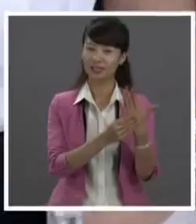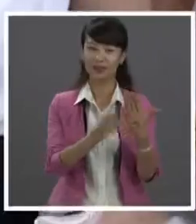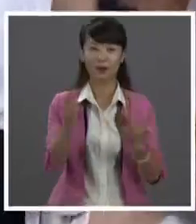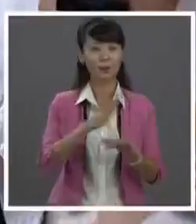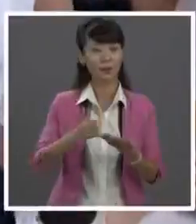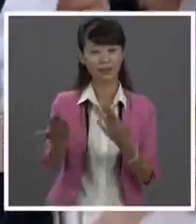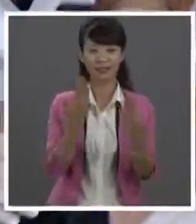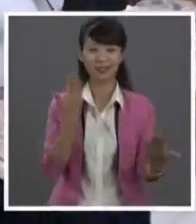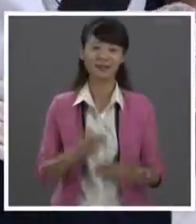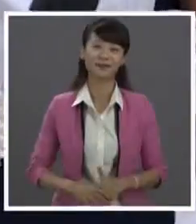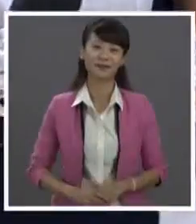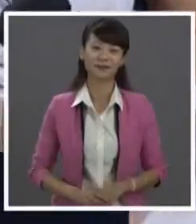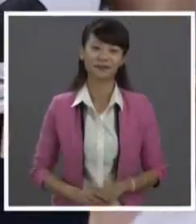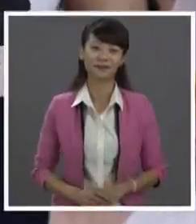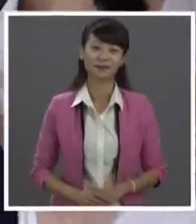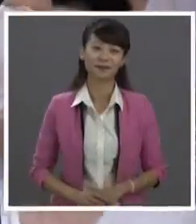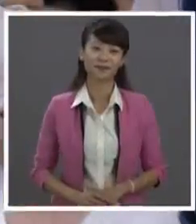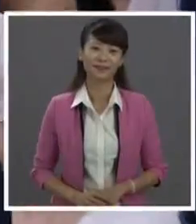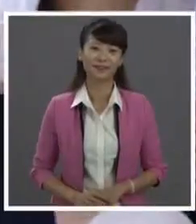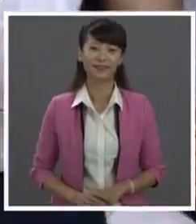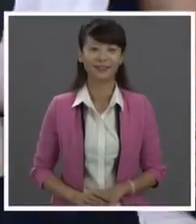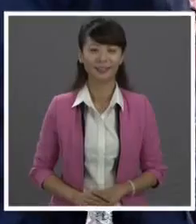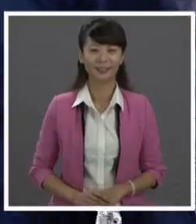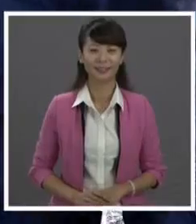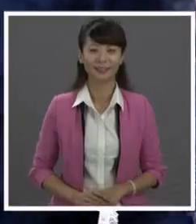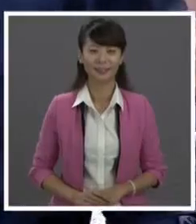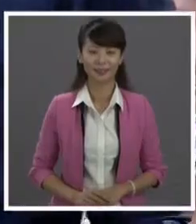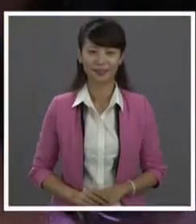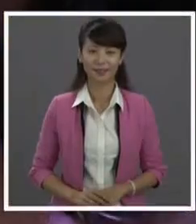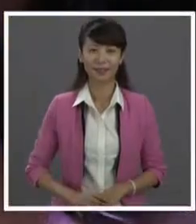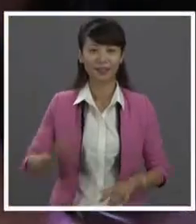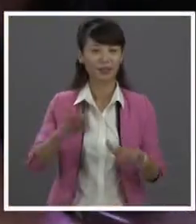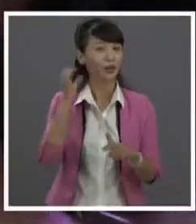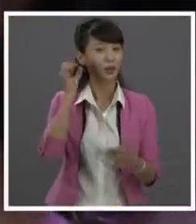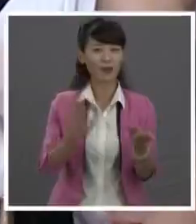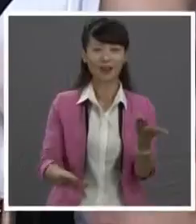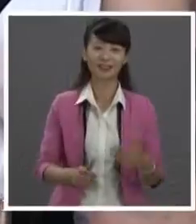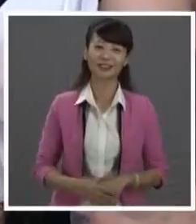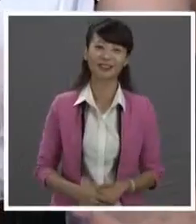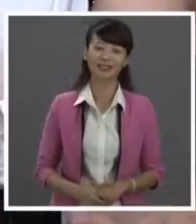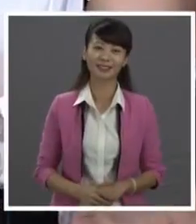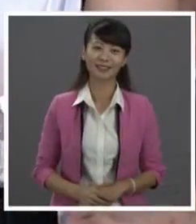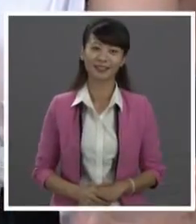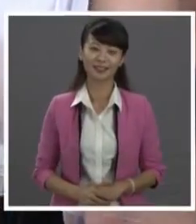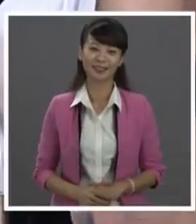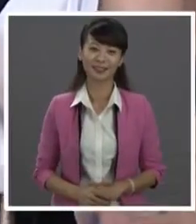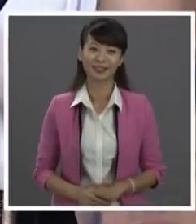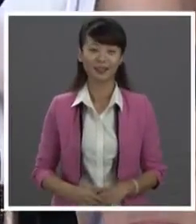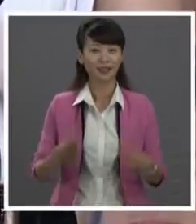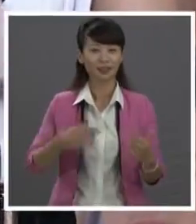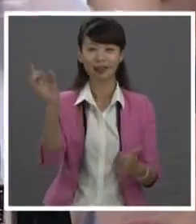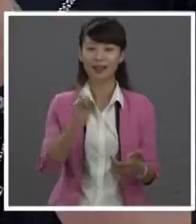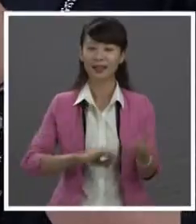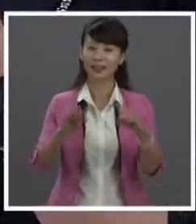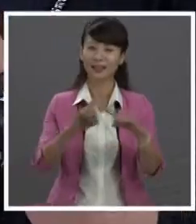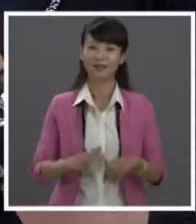哇， 哎，一个女老师秀一下 ，come on。 老师哪里人啊？ 我是湖南长沙人。 难怪那么